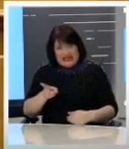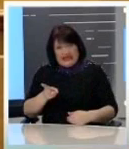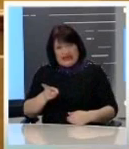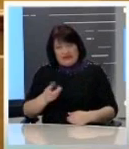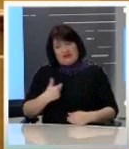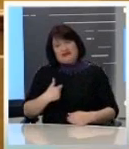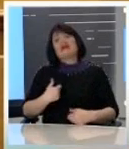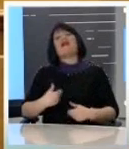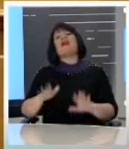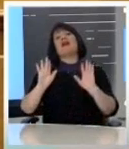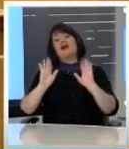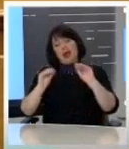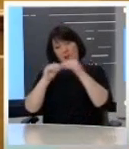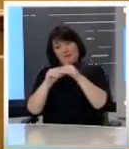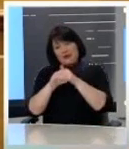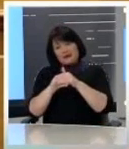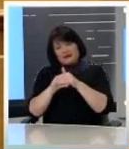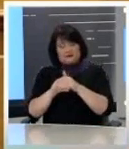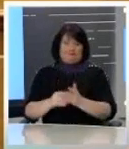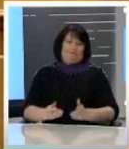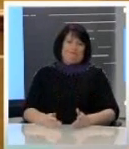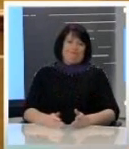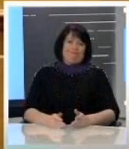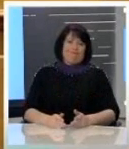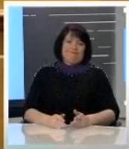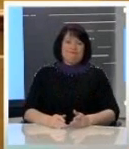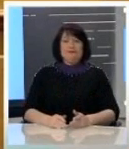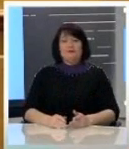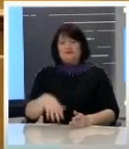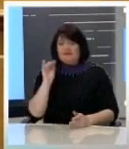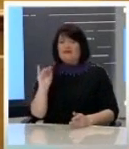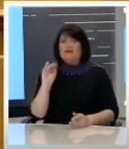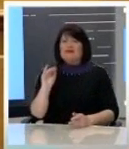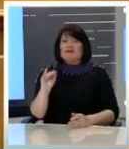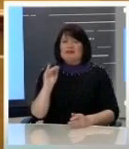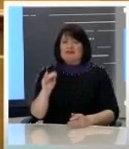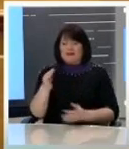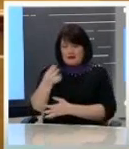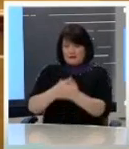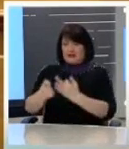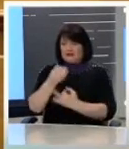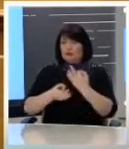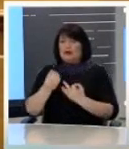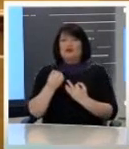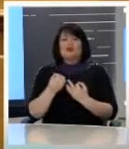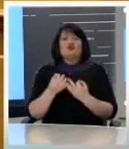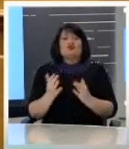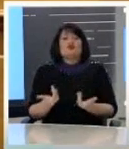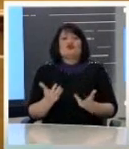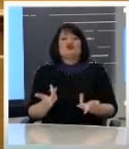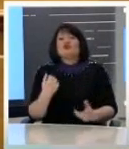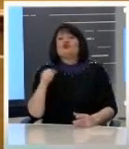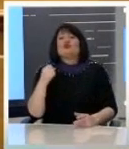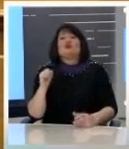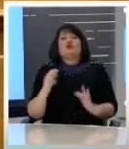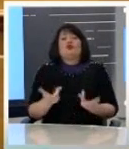επενδύσεων. Υπενθυμίζω, επιτροχάδιν σας έχω καλέσει πολλές φορές να μας τοποθετείτε, να μας πείτε πού είσαστε αντίθετοι σε